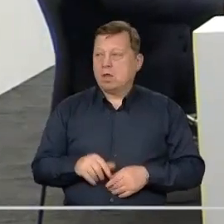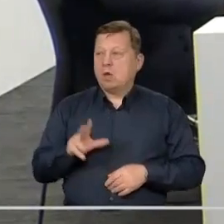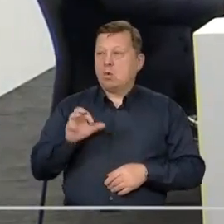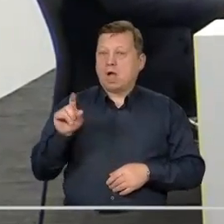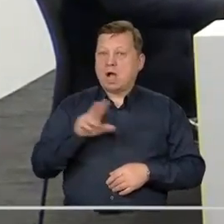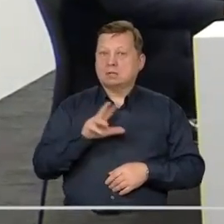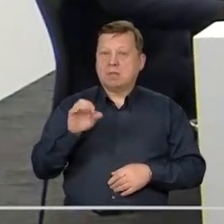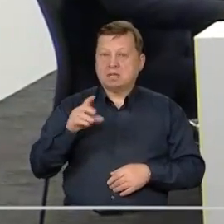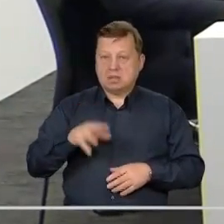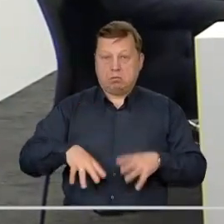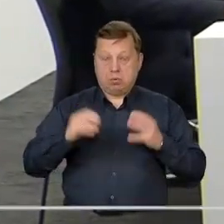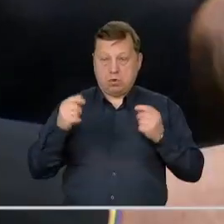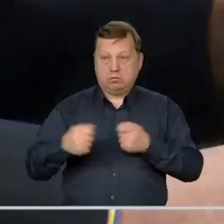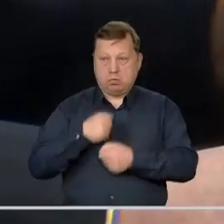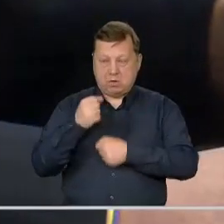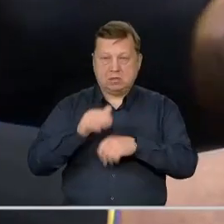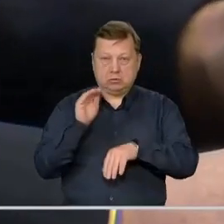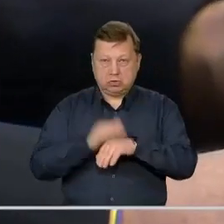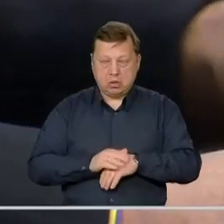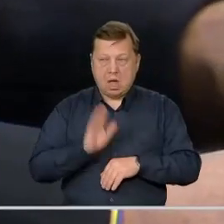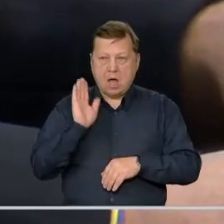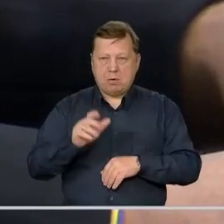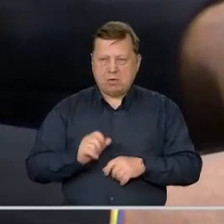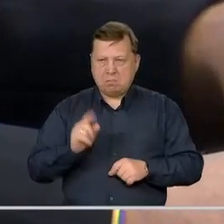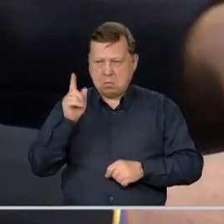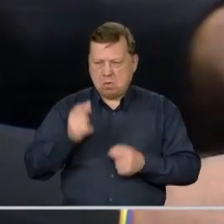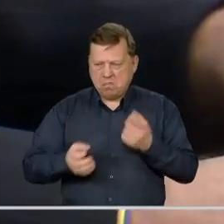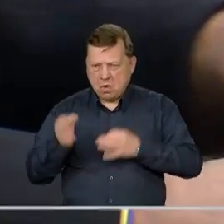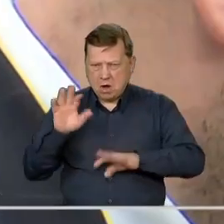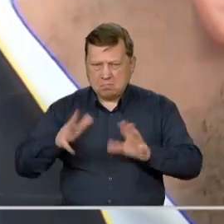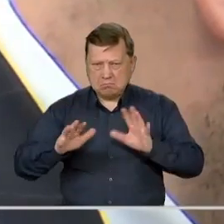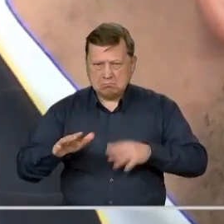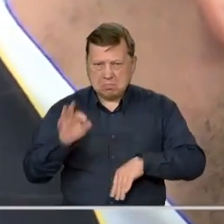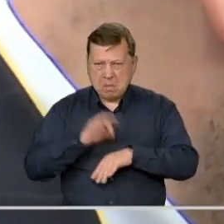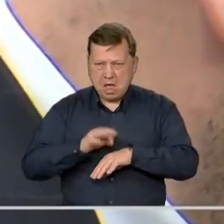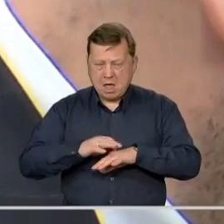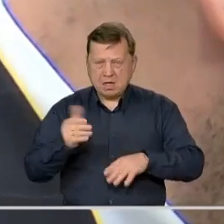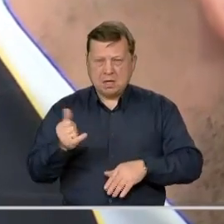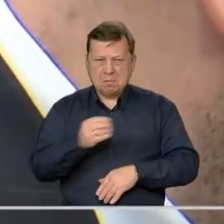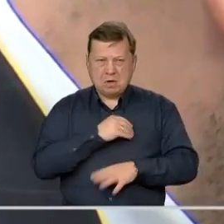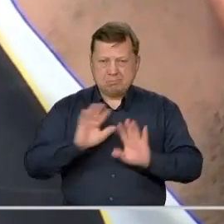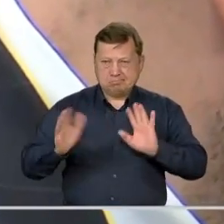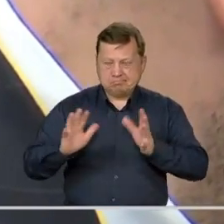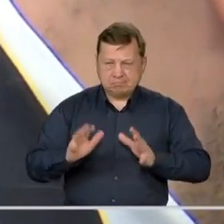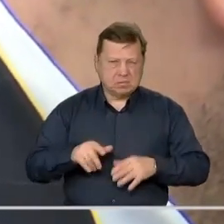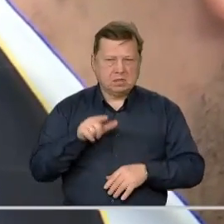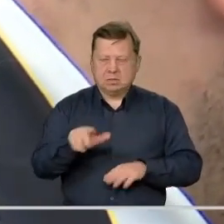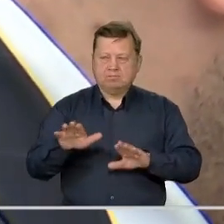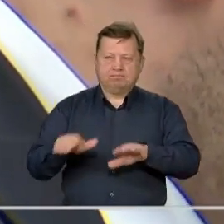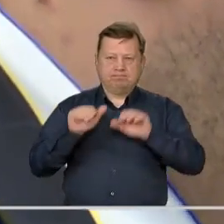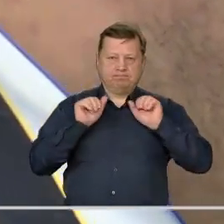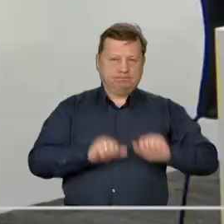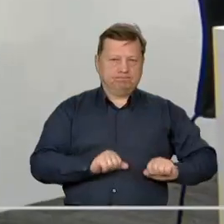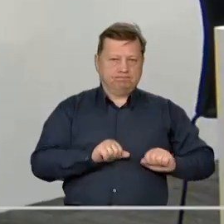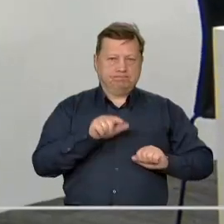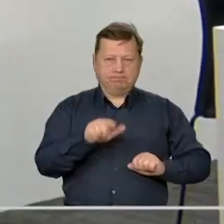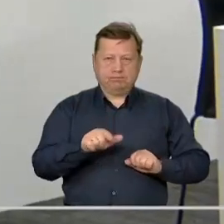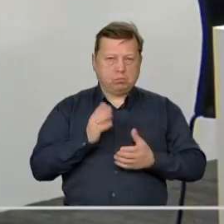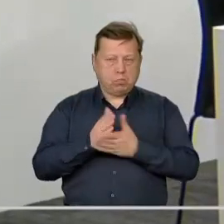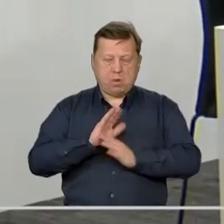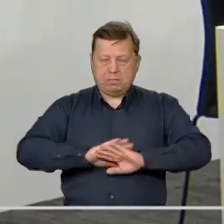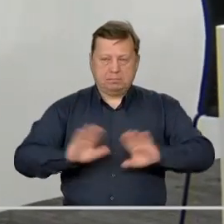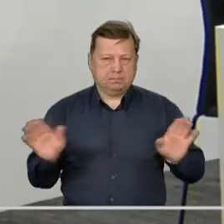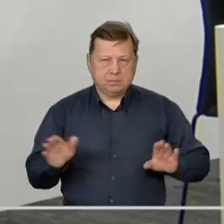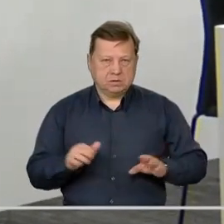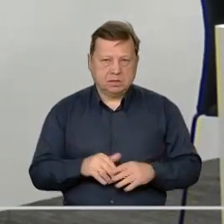Mejza zgodził się na współpracę. Gdy pojawiły się wątpliwości natury medycznej i moralnej, postanowił zrezygnować z tej formy pomocy